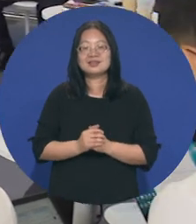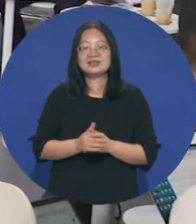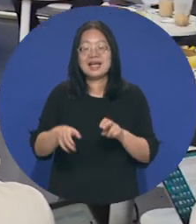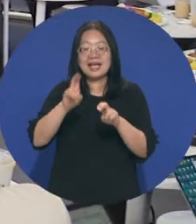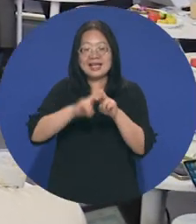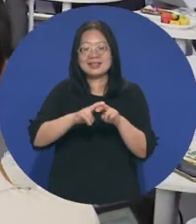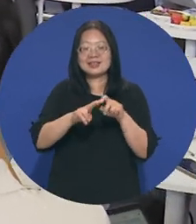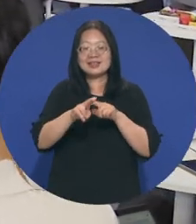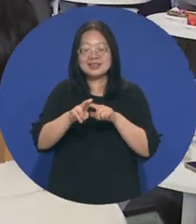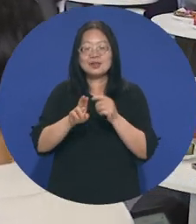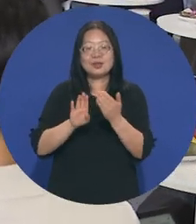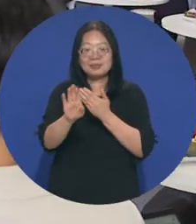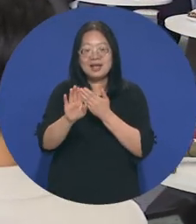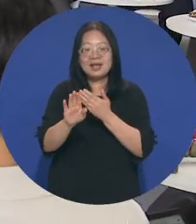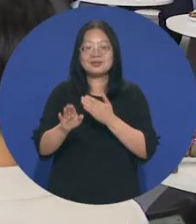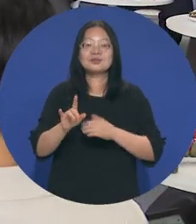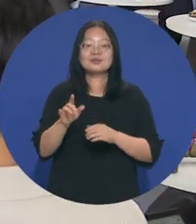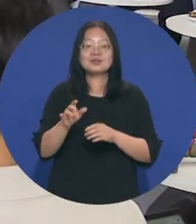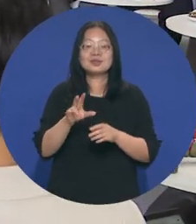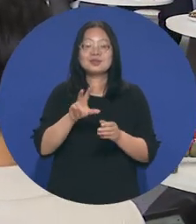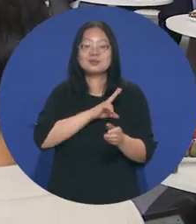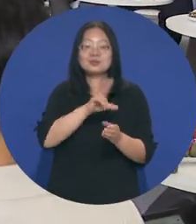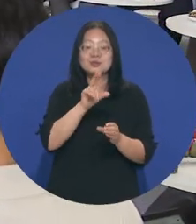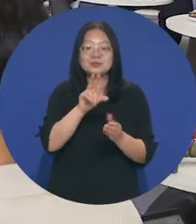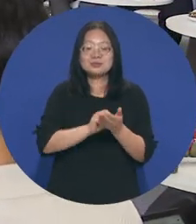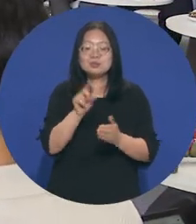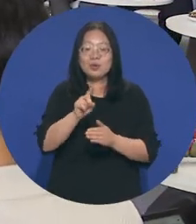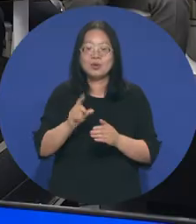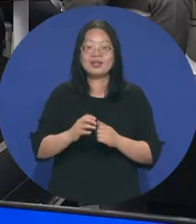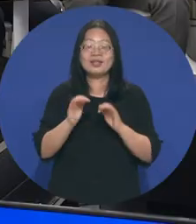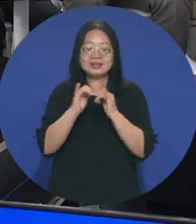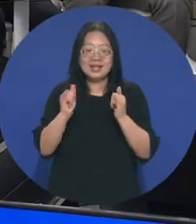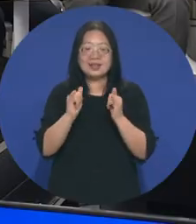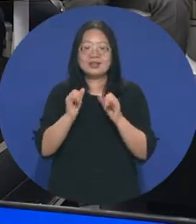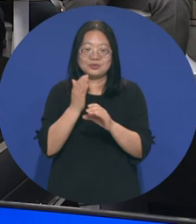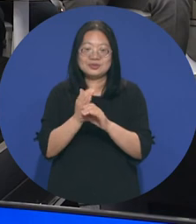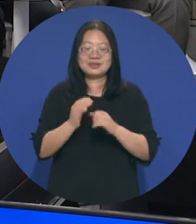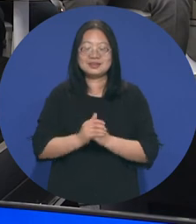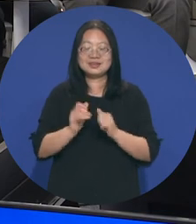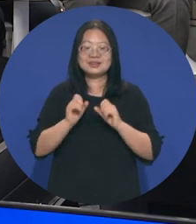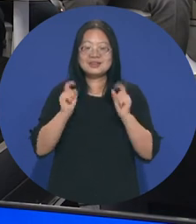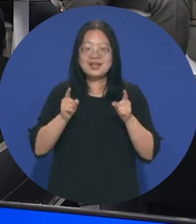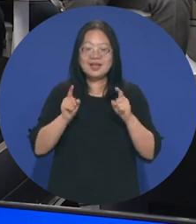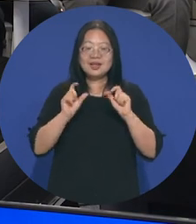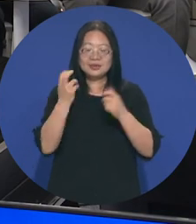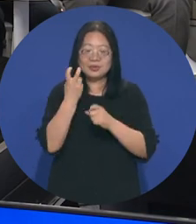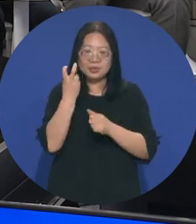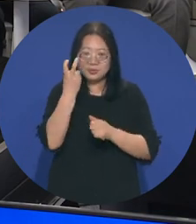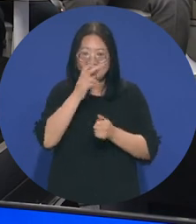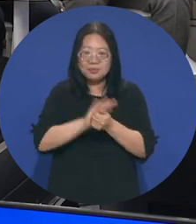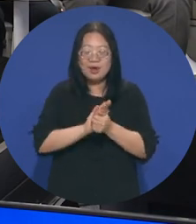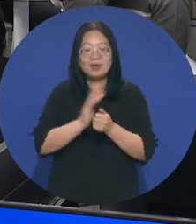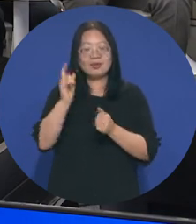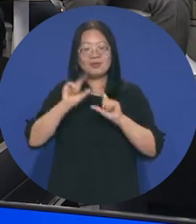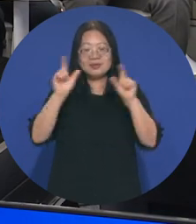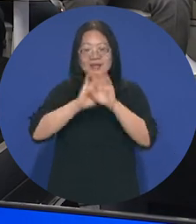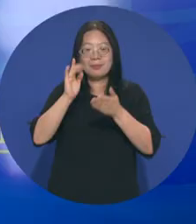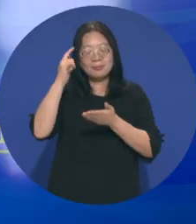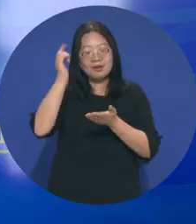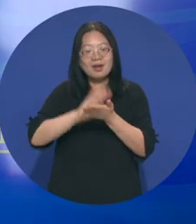후반기를 맞아 꺼낸 키워드는 사람 중심 경제로 기회와 돌봄, 기후, 평화 경제 등 4개 분야로 나눠